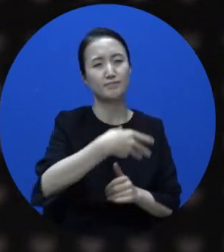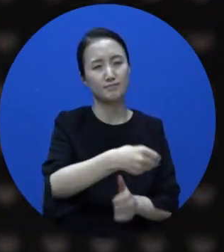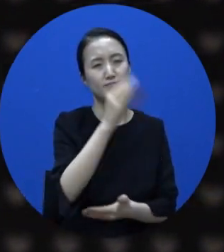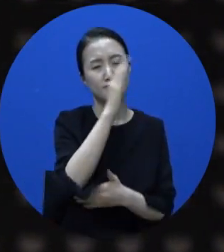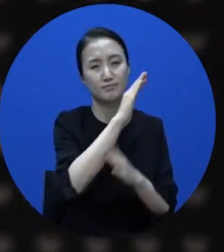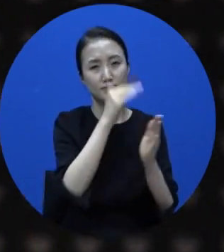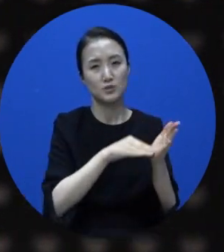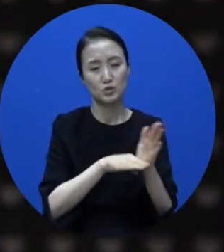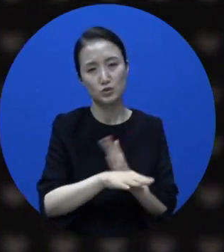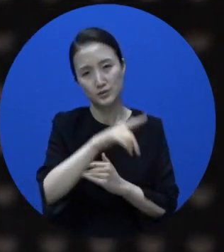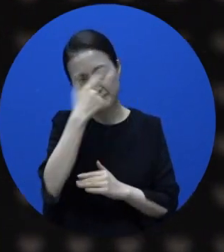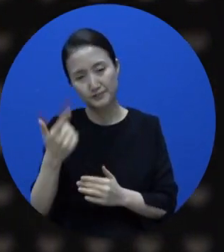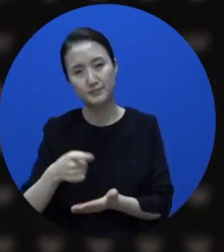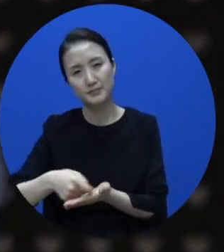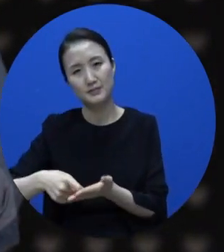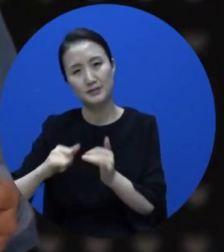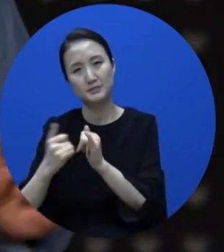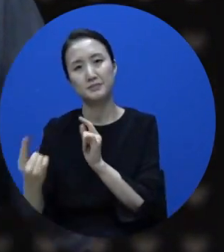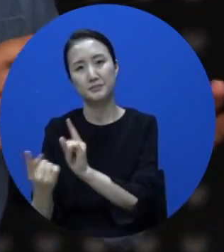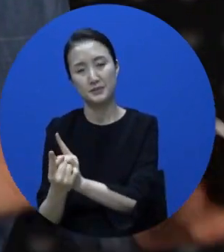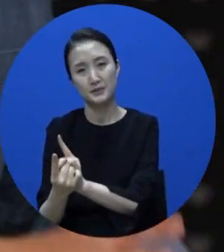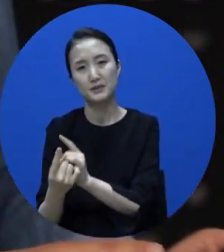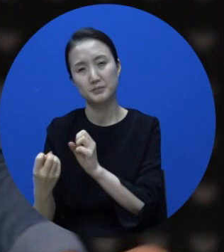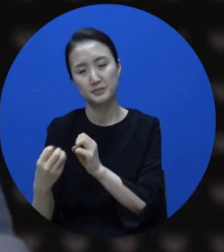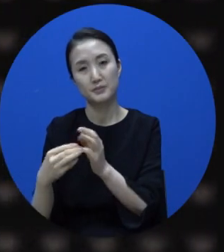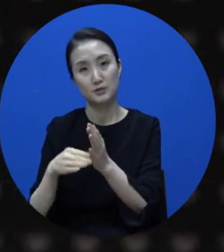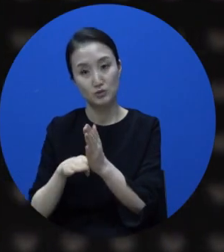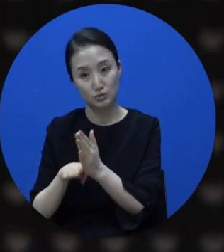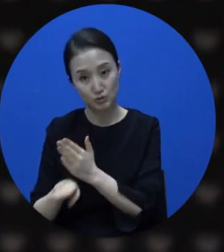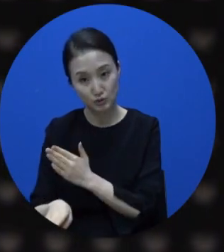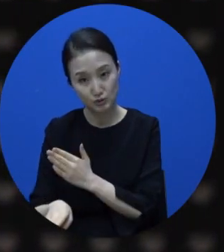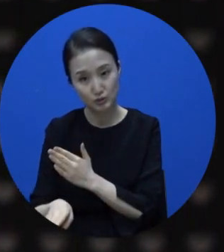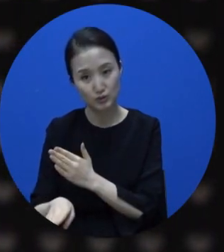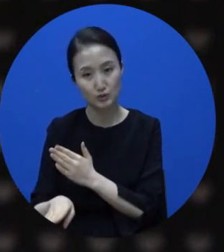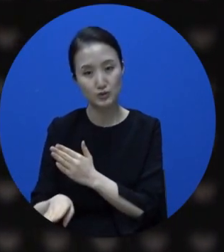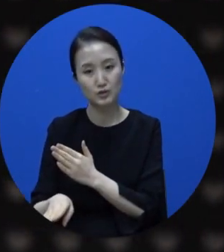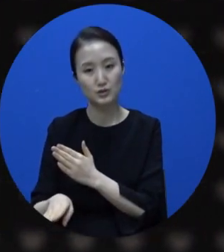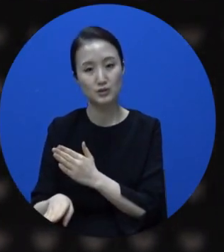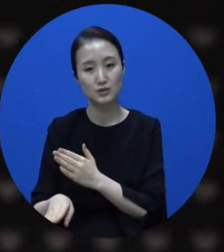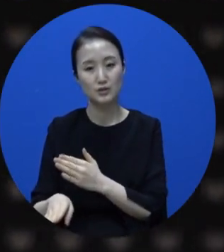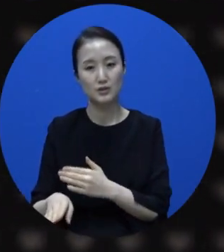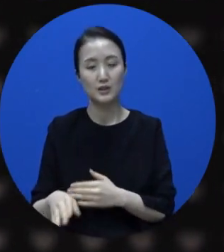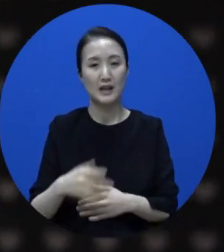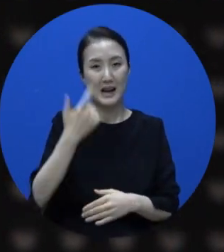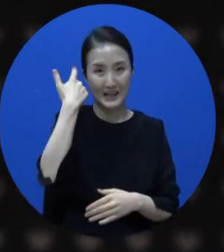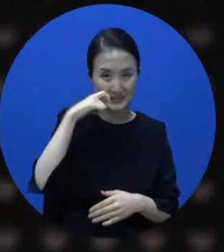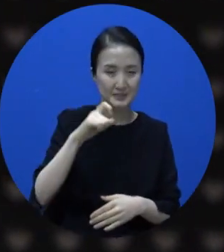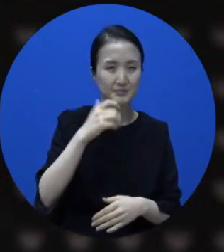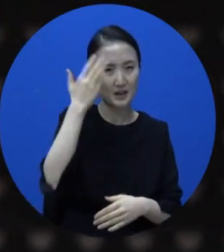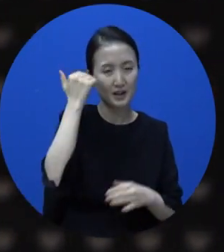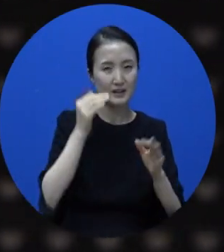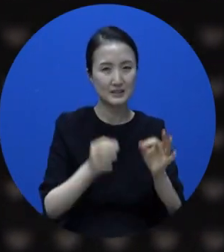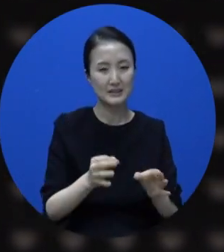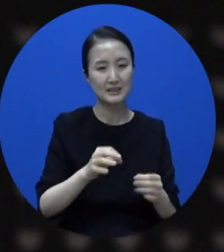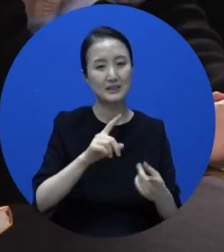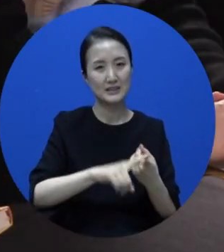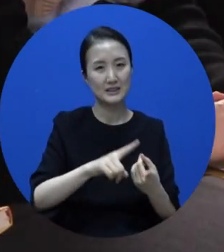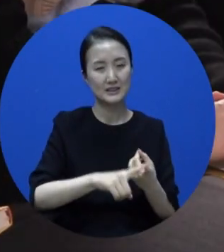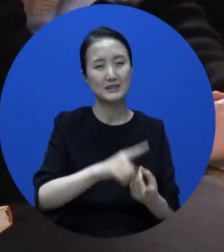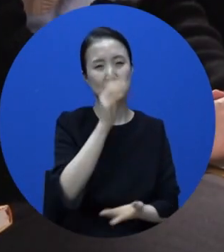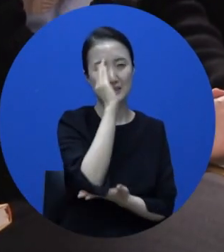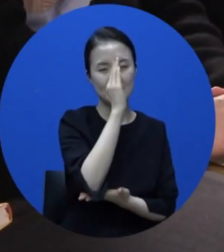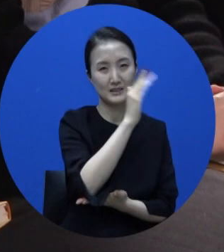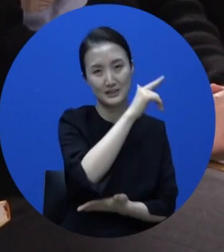그래 그 날 저녁 8시 뉴스에 아침에는 한국은행을 강연하고 저녁 8시에는 한국은행을 비판